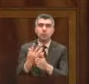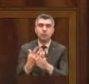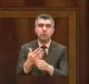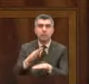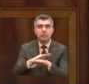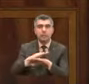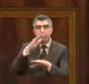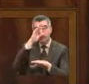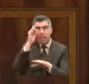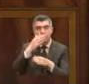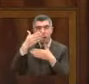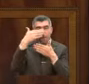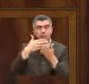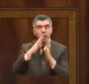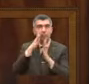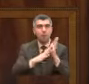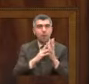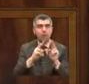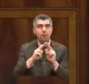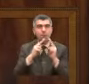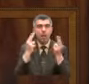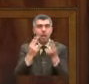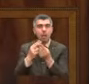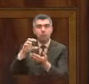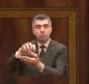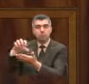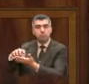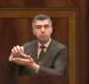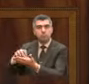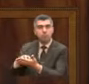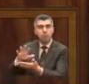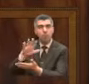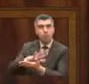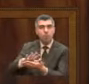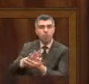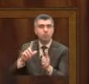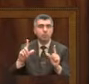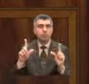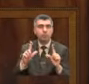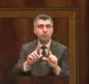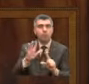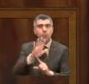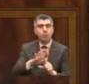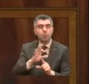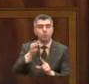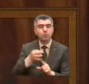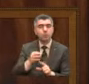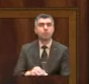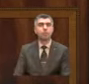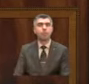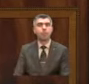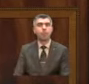في المجال محط إعجاب العديد من مراكز التفكير والمؤسسات الإعلامية والمنظمات الدوليين التي